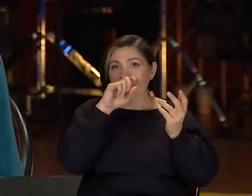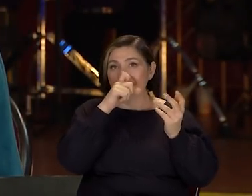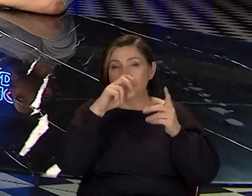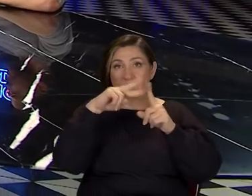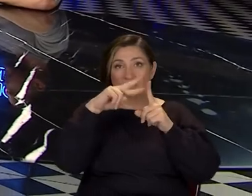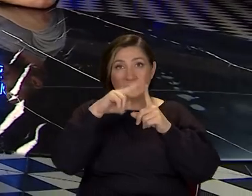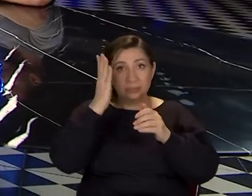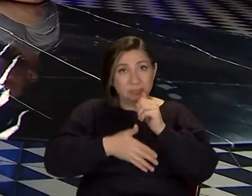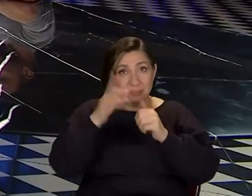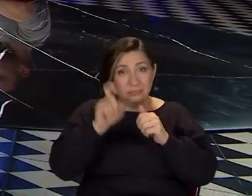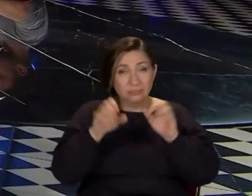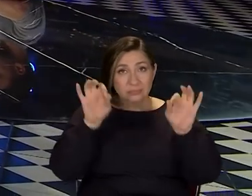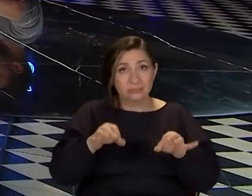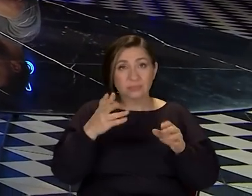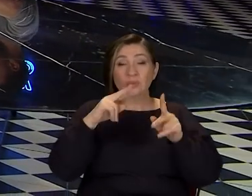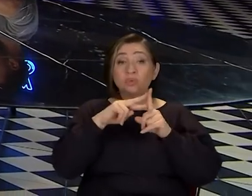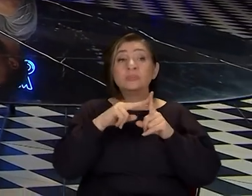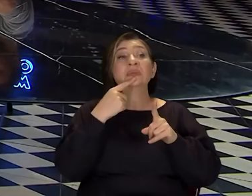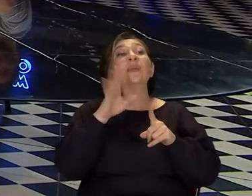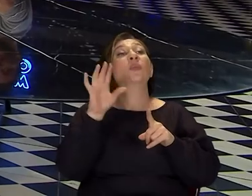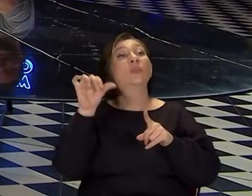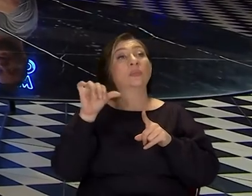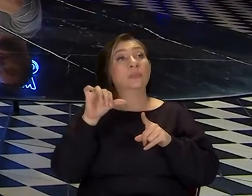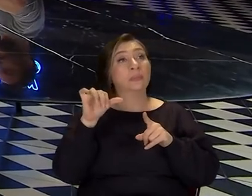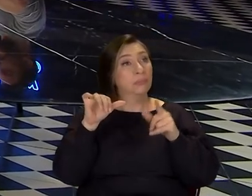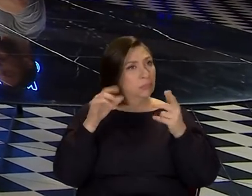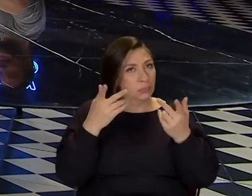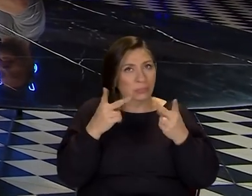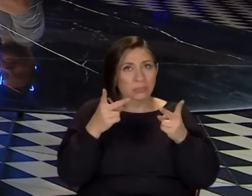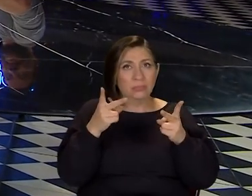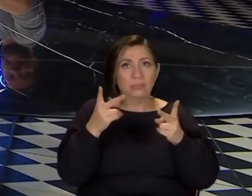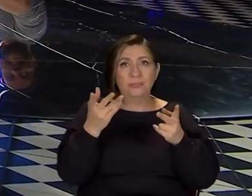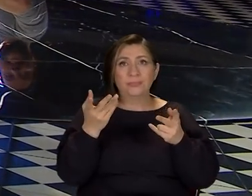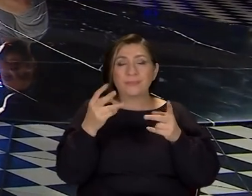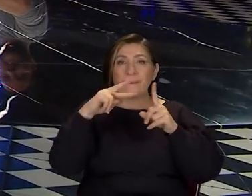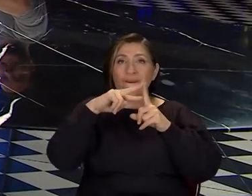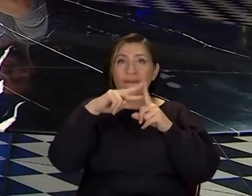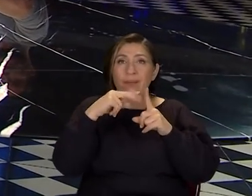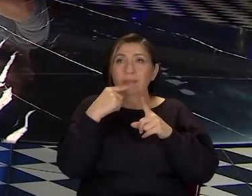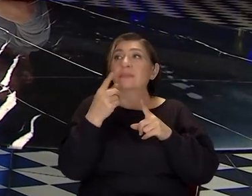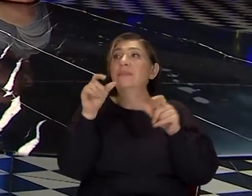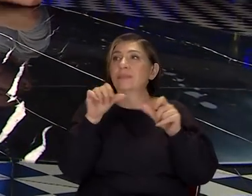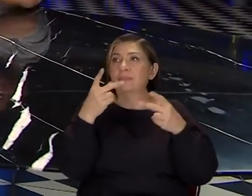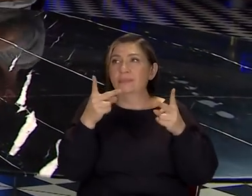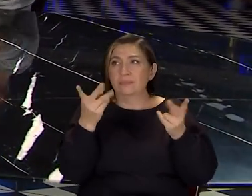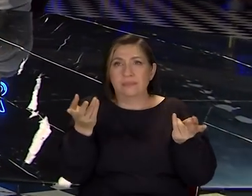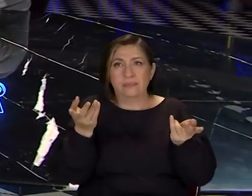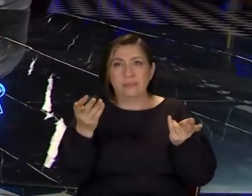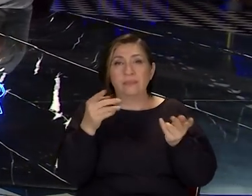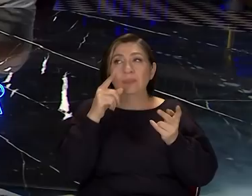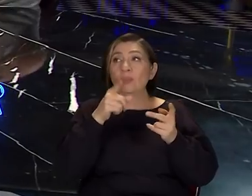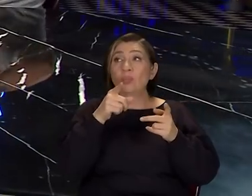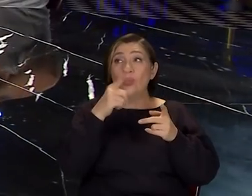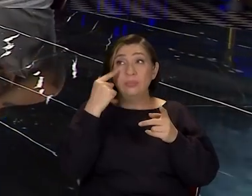YouTube yasaklanması falan mı söz konusu? Herkes diyor ki YouTube diyebiliyor yok, muyuz? Lan niye diyemeyelim YouTube? Ne bileyim YouTube hani diyemiyor. Yani bu